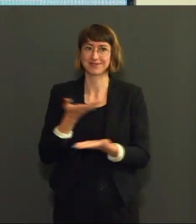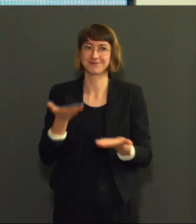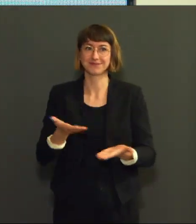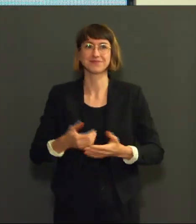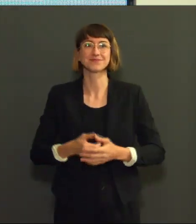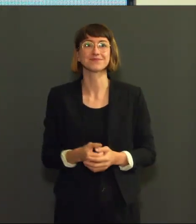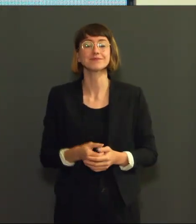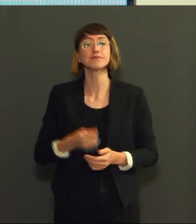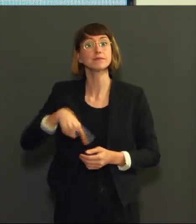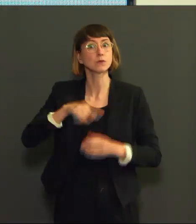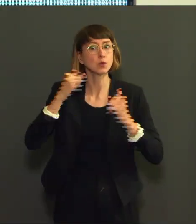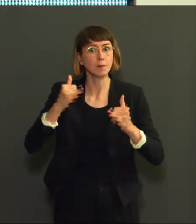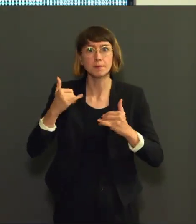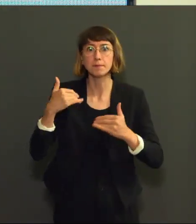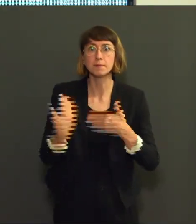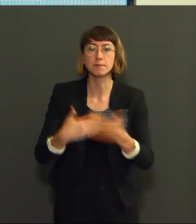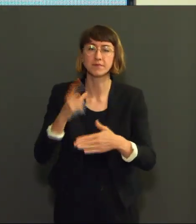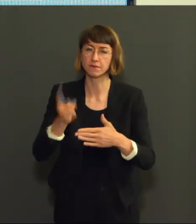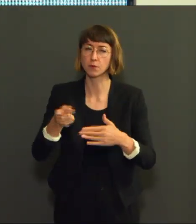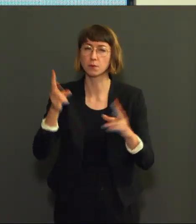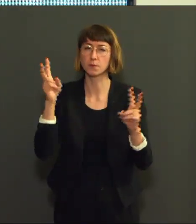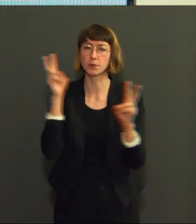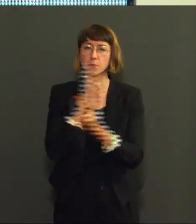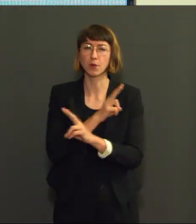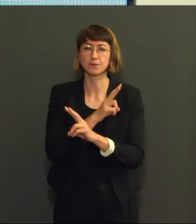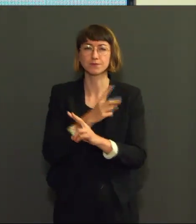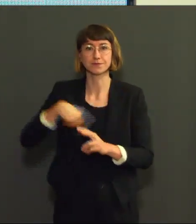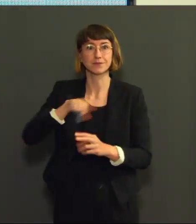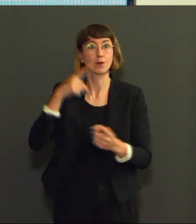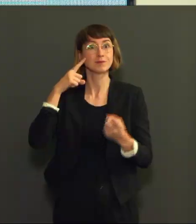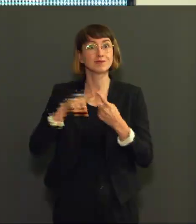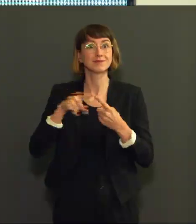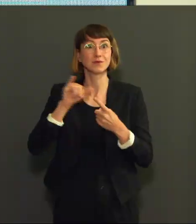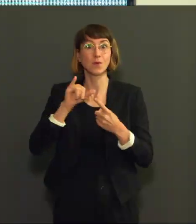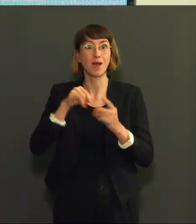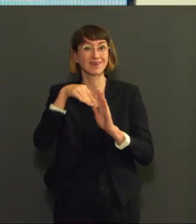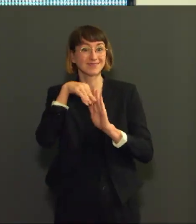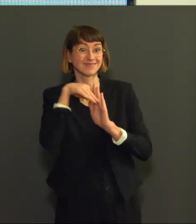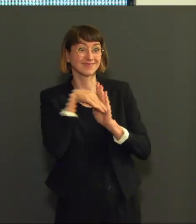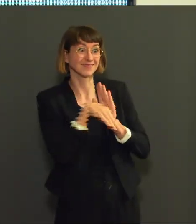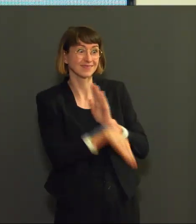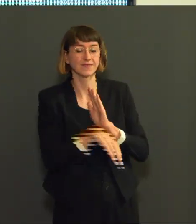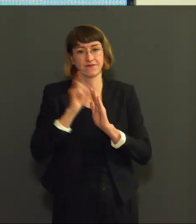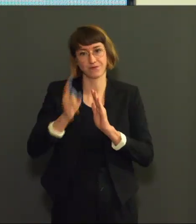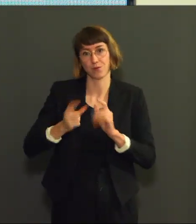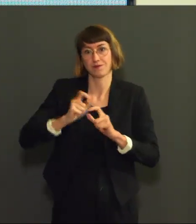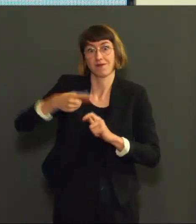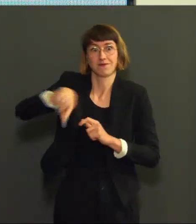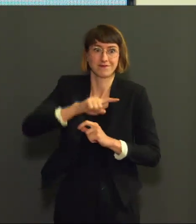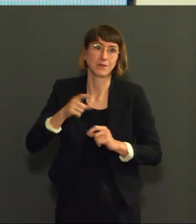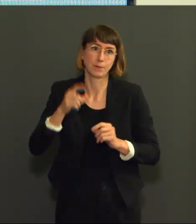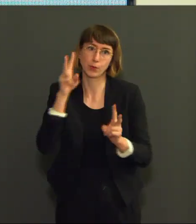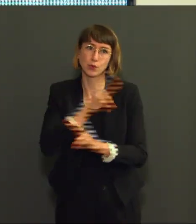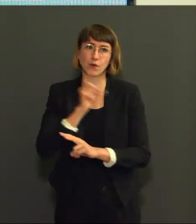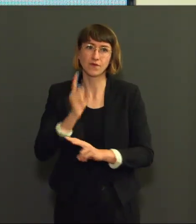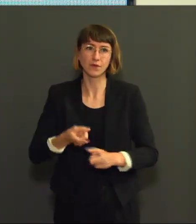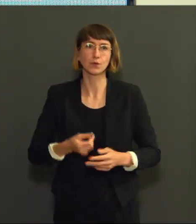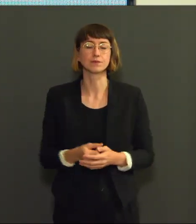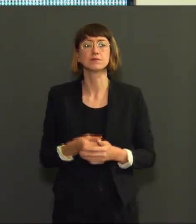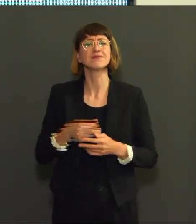Pour continuer, il faut que nous restions encore prudents. La campagne de vaccination avance bien, c'est le moins qu'on puisse dire, puisque la Belgique